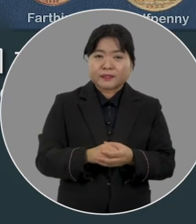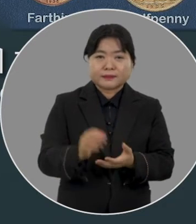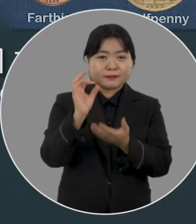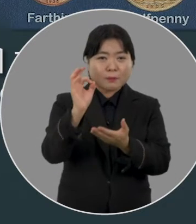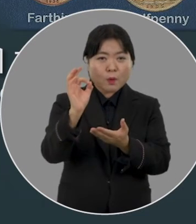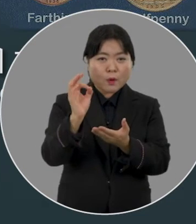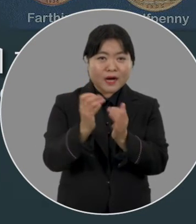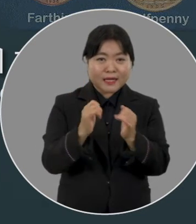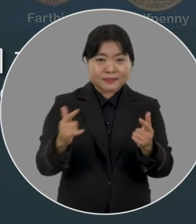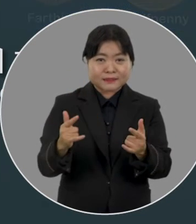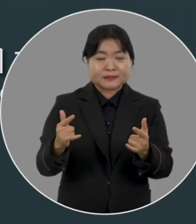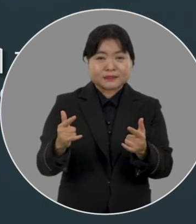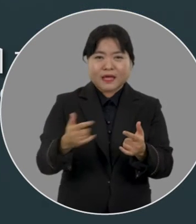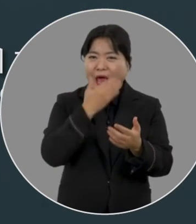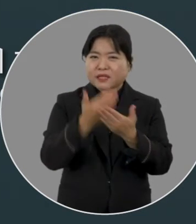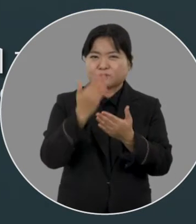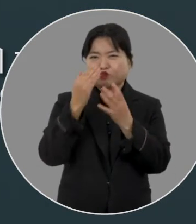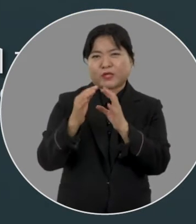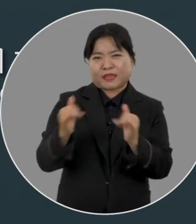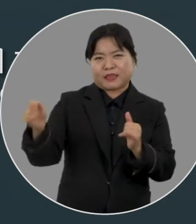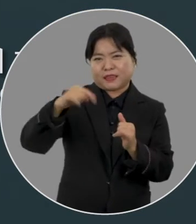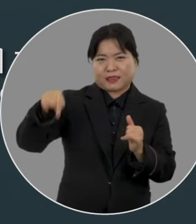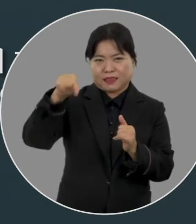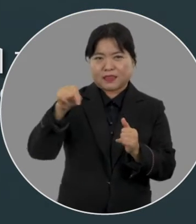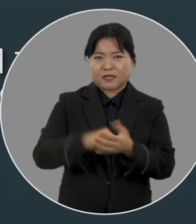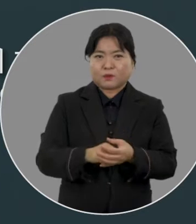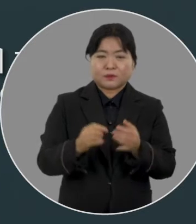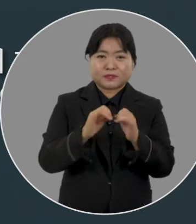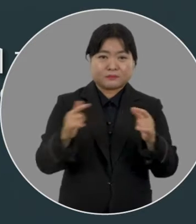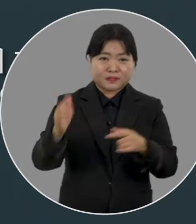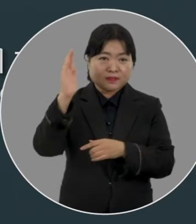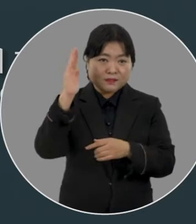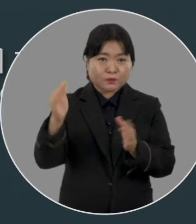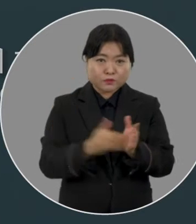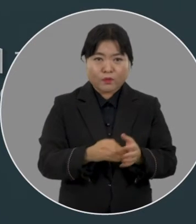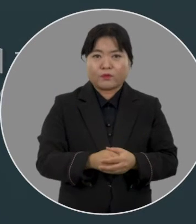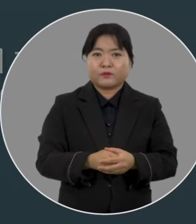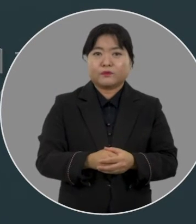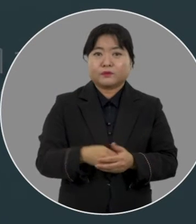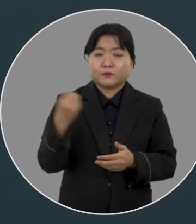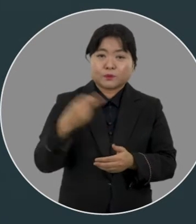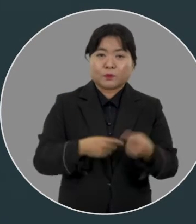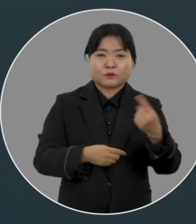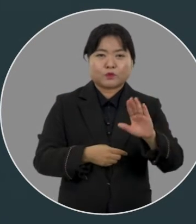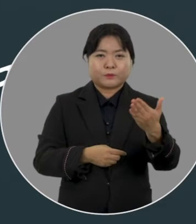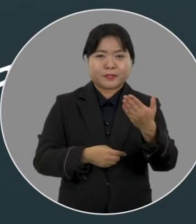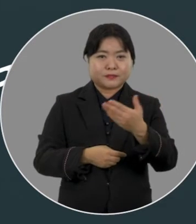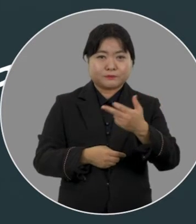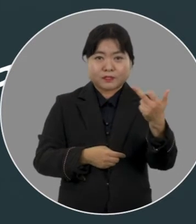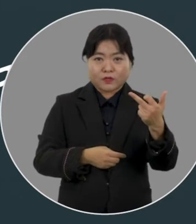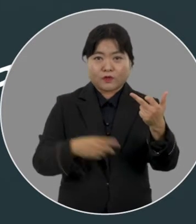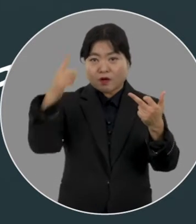그 자본가들이 핵심이 유대인이다라고 그 당시 사람들은 얘기를 했고요. 그다음에